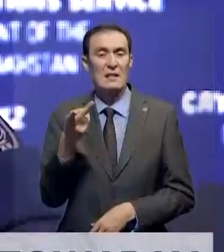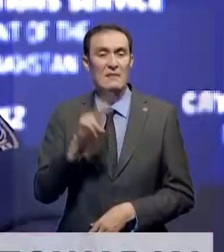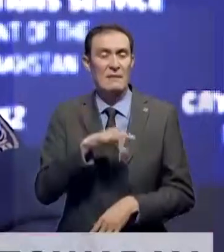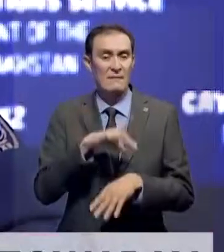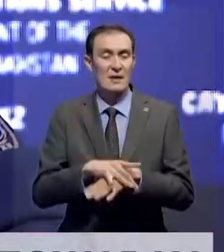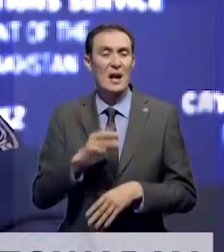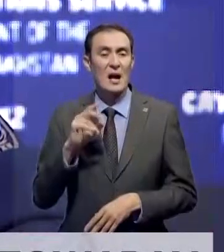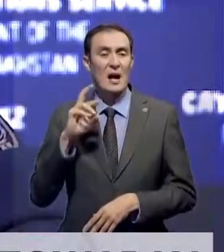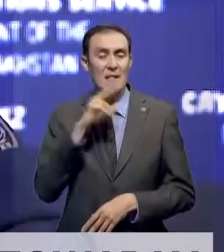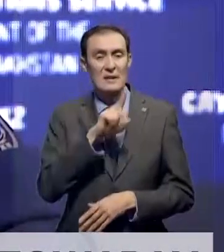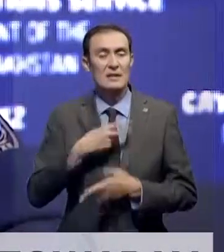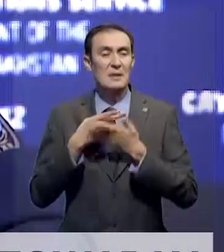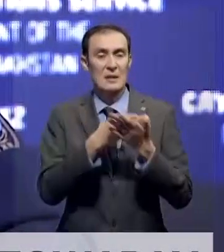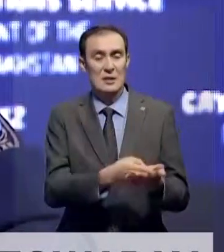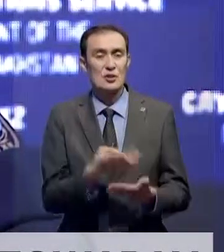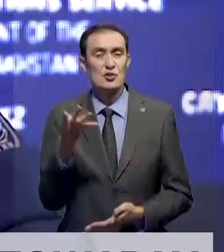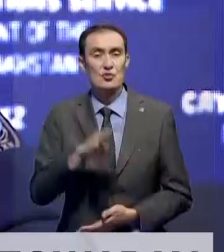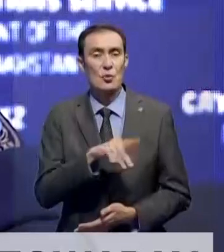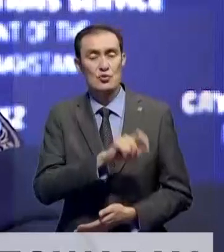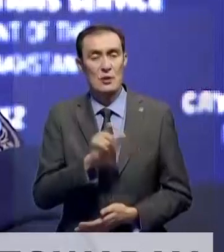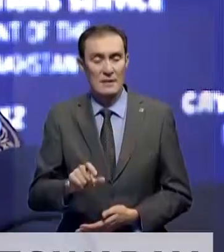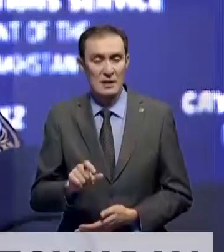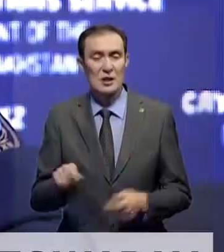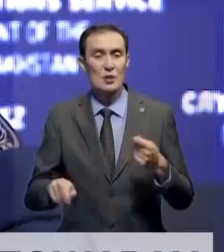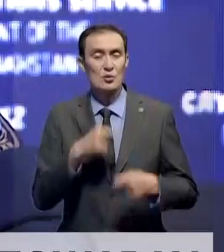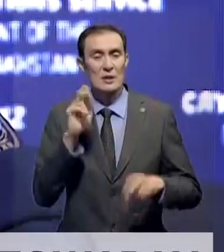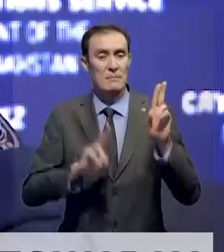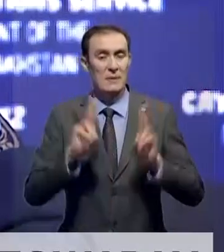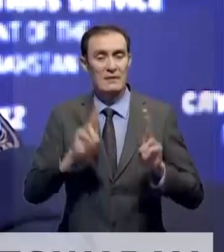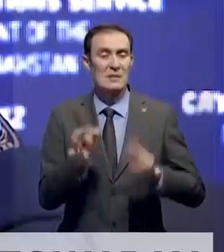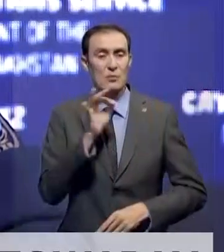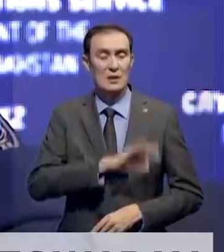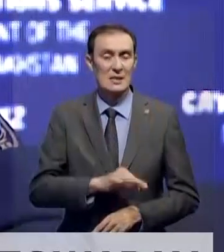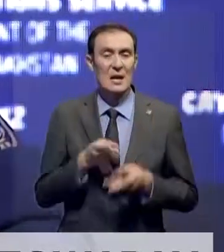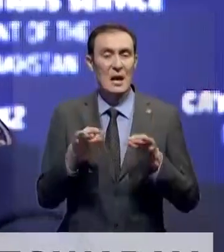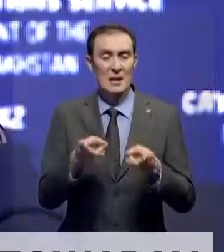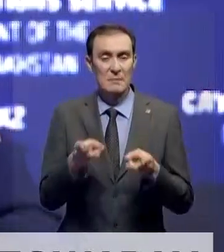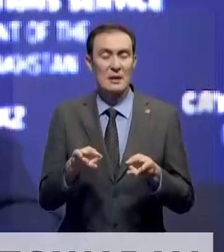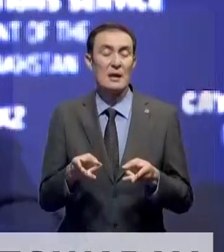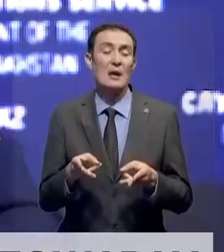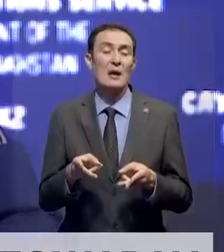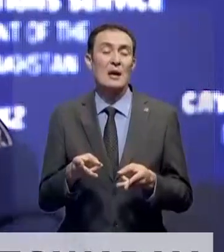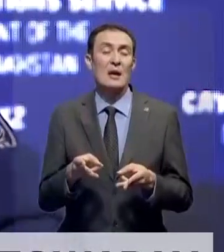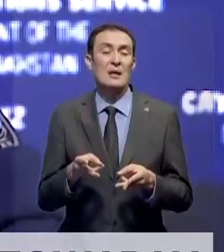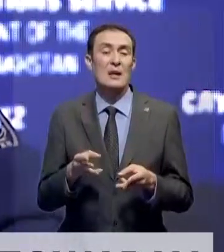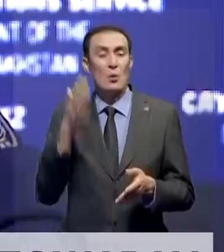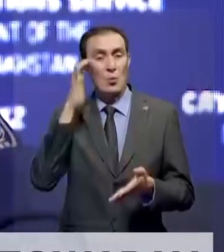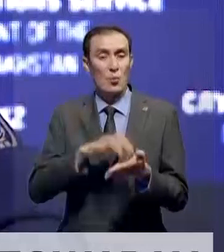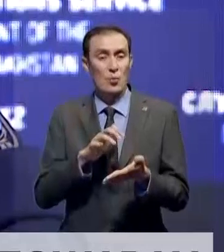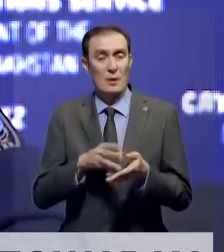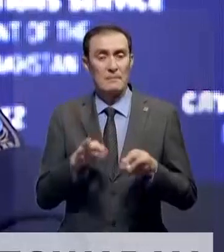факта отравления и госпитализации 4 человек из-за нарушения правил эксплуатации отопительной печи на твердом